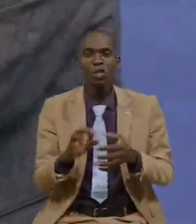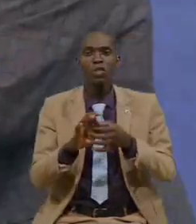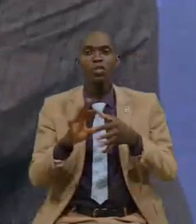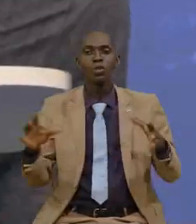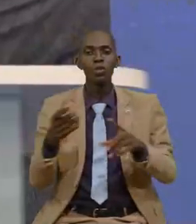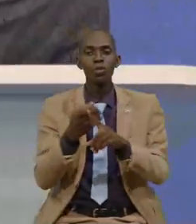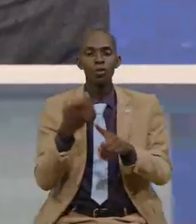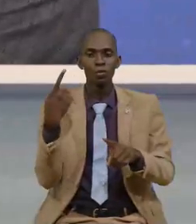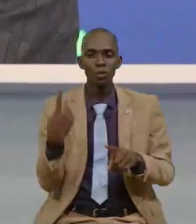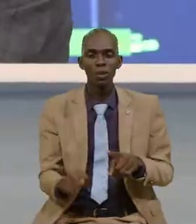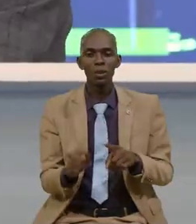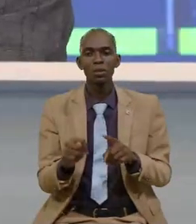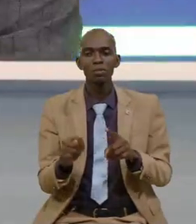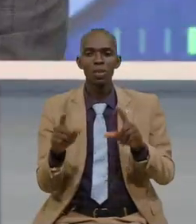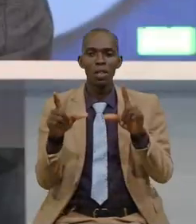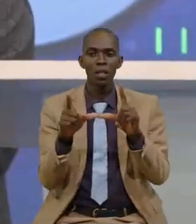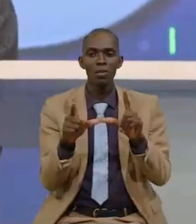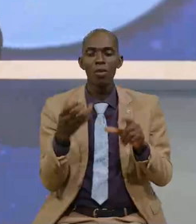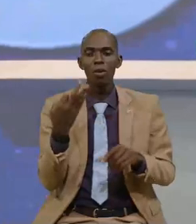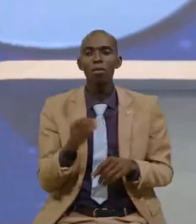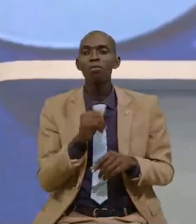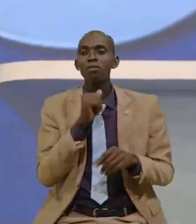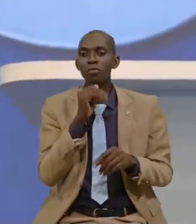Tout-Puissant, déliés de l'état